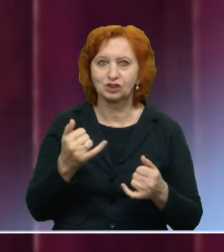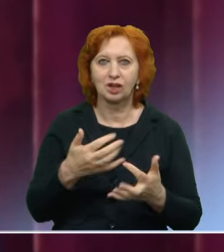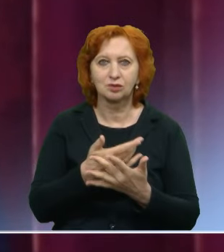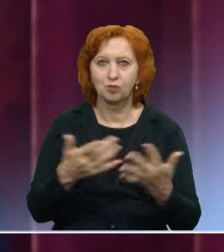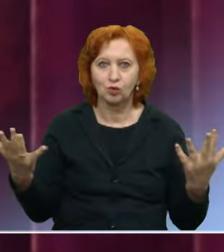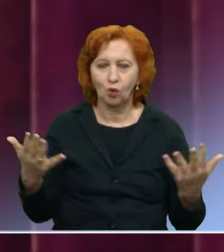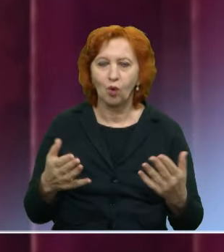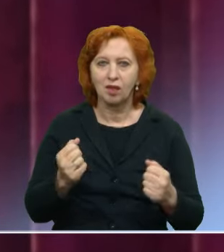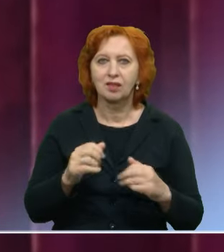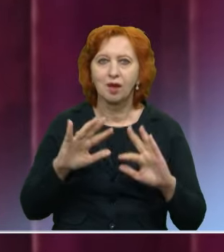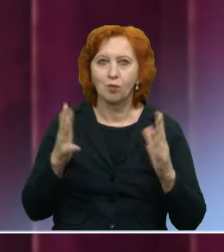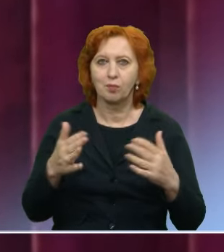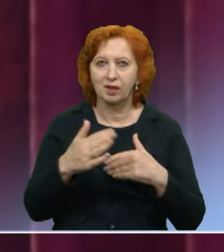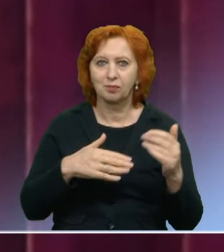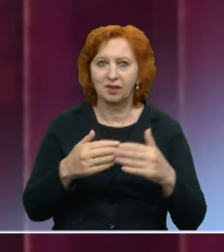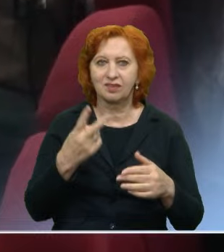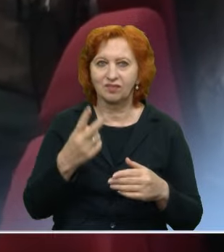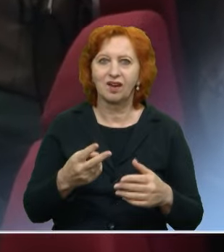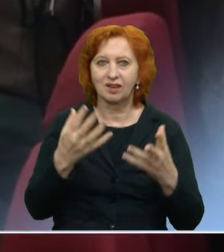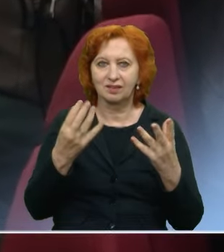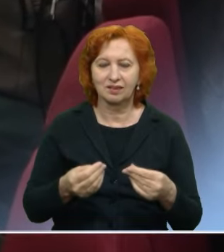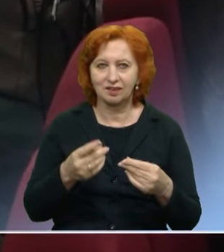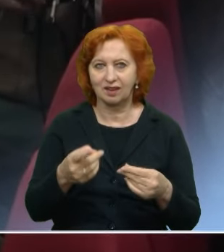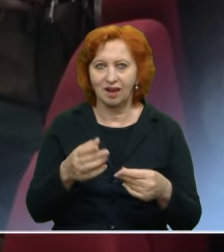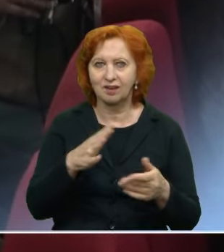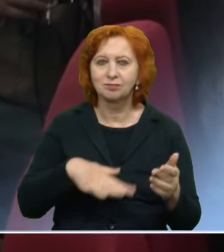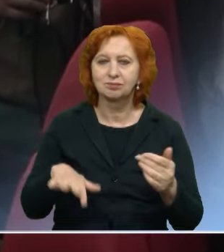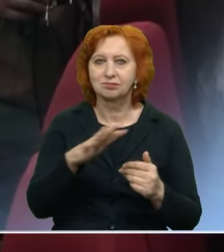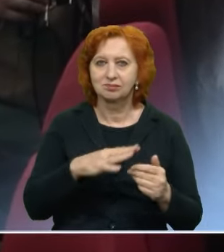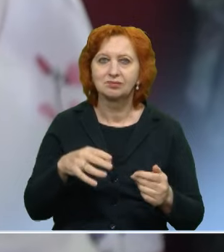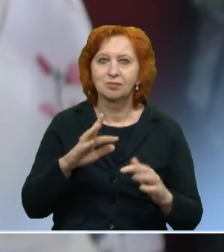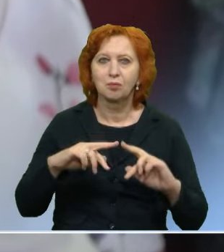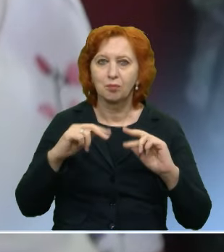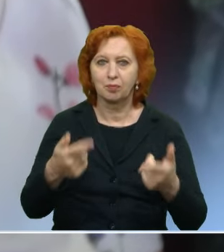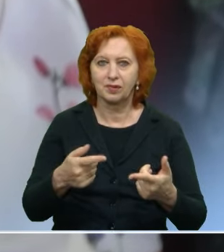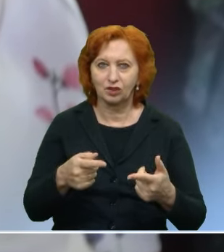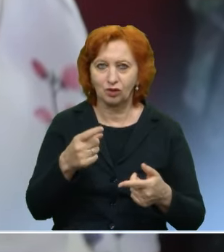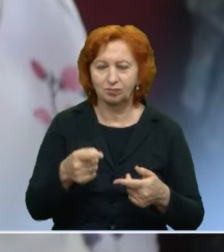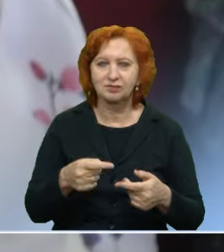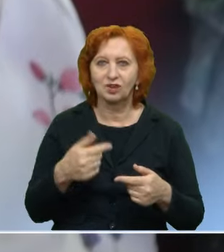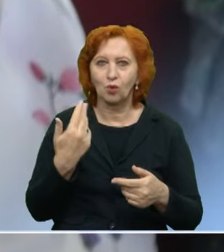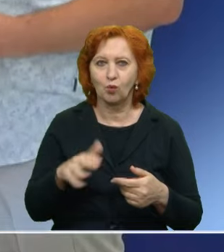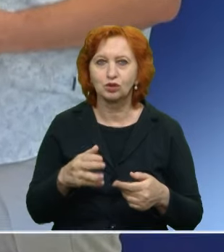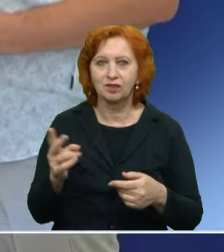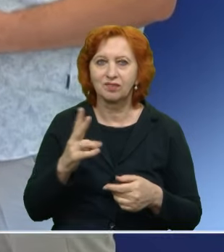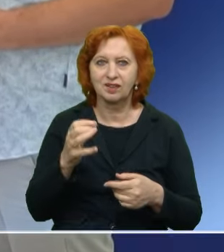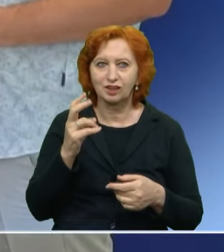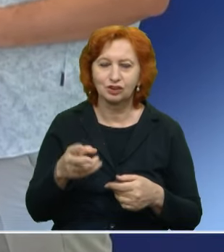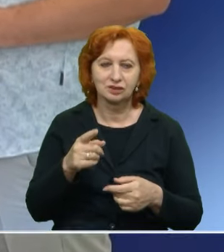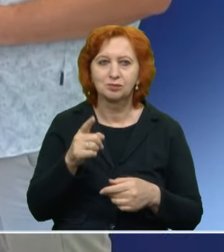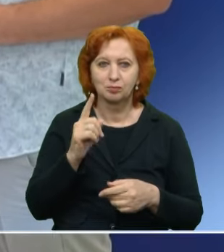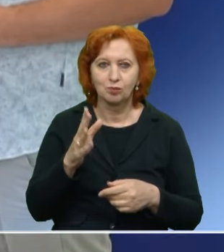На обмен практик всего 2 дня. Далее марафон регионального всероссийского форума переходит уже в Нальчик. Анастасия Изюменко, Владимир